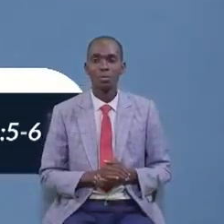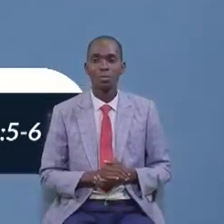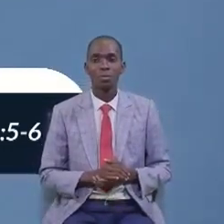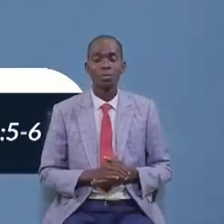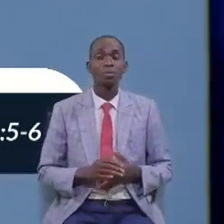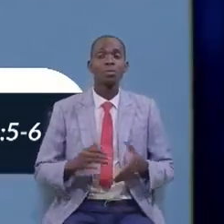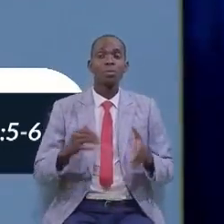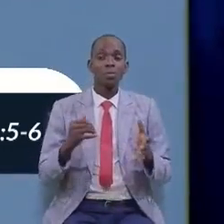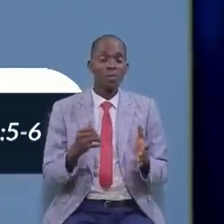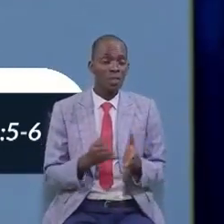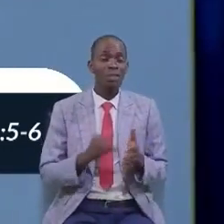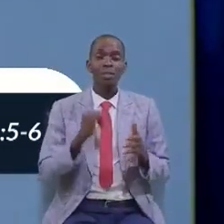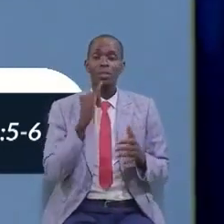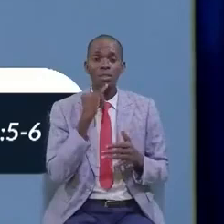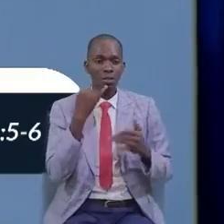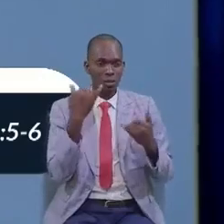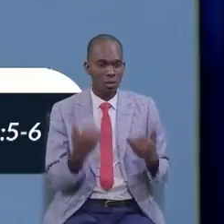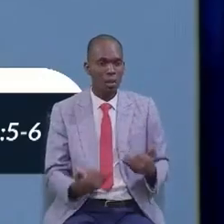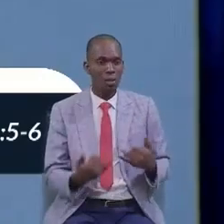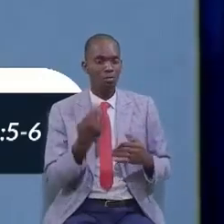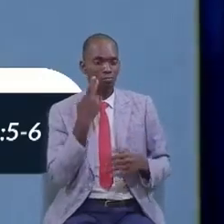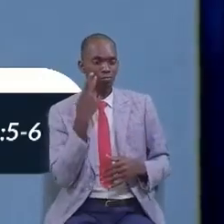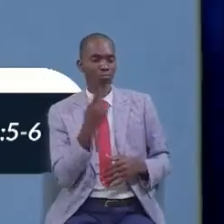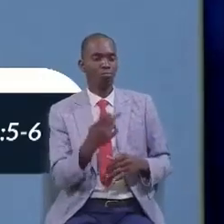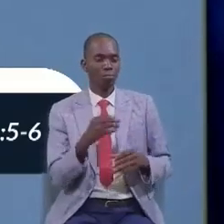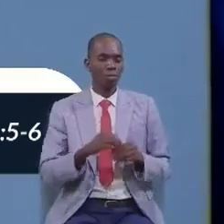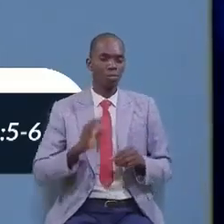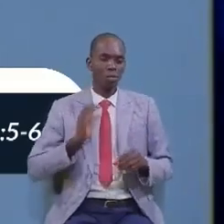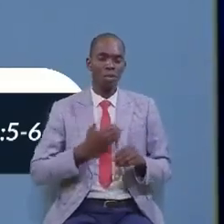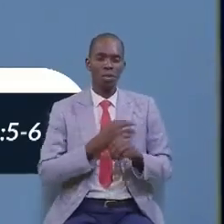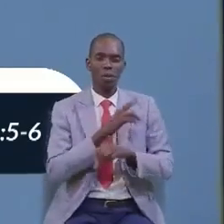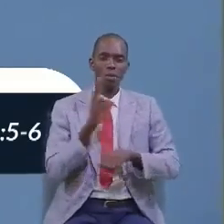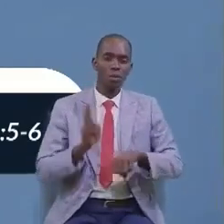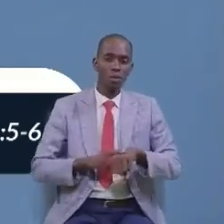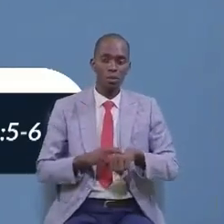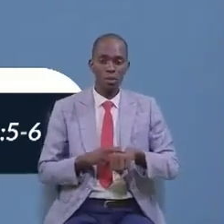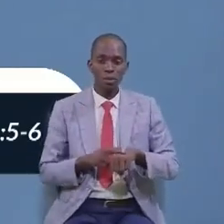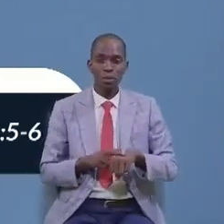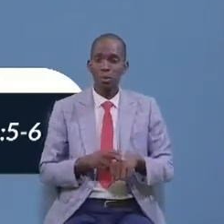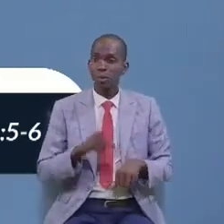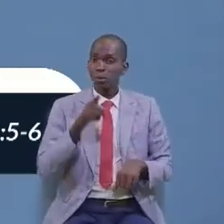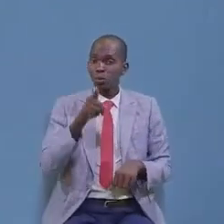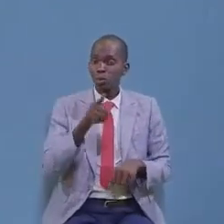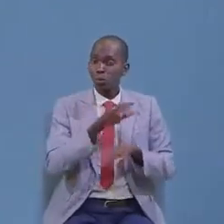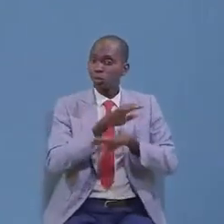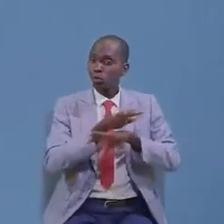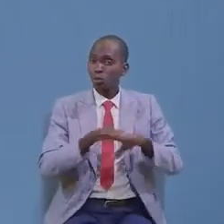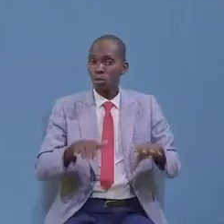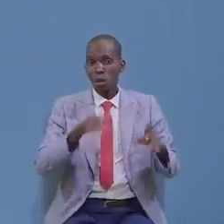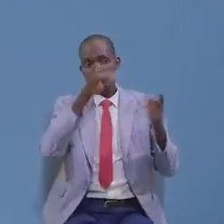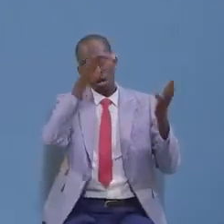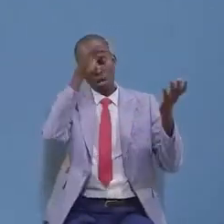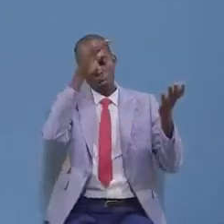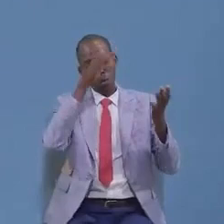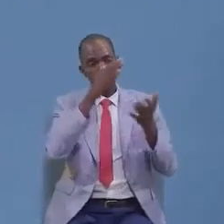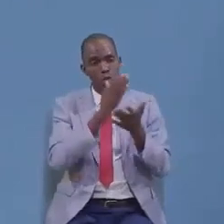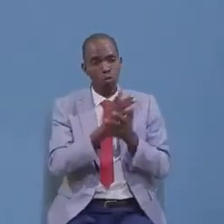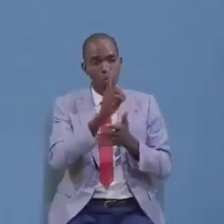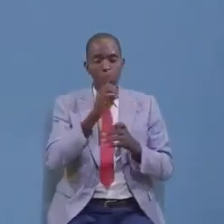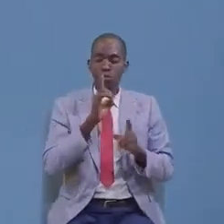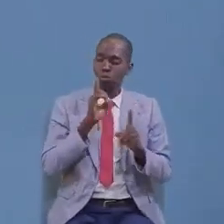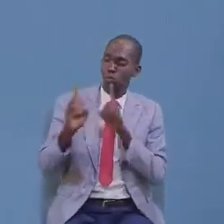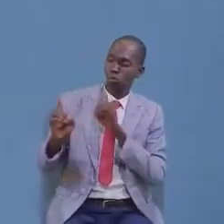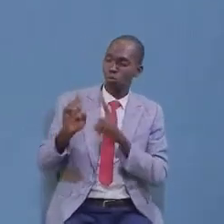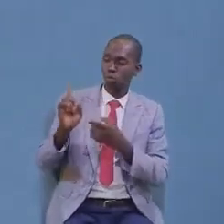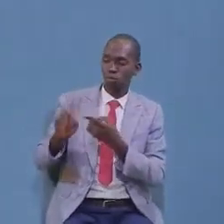the place in our nation. అది మన దేశంలో ఒక స్థానానికి వచ్చేసింది. You don't expect the person you are talking to tell